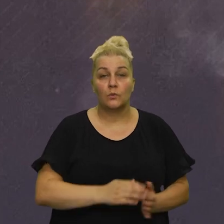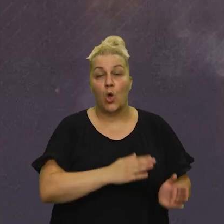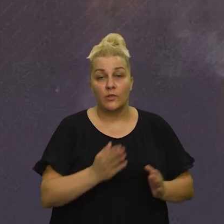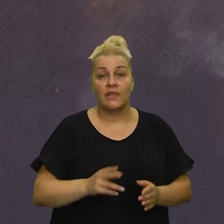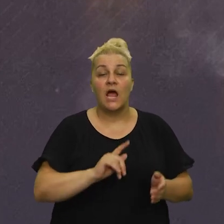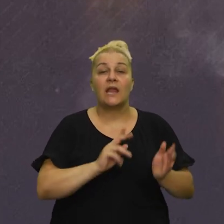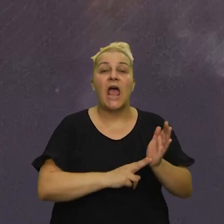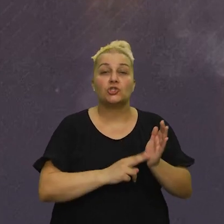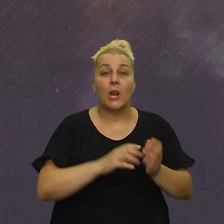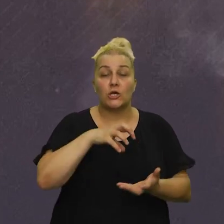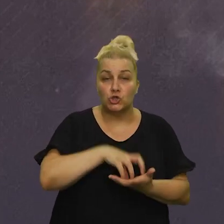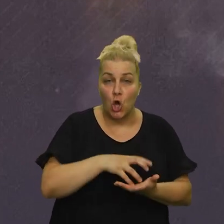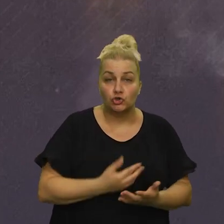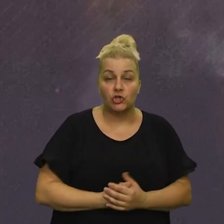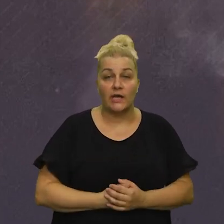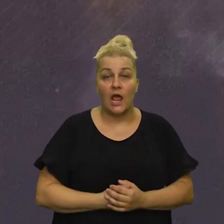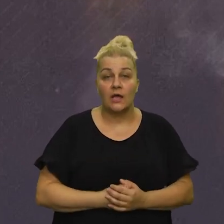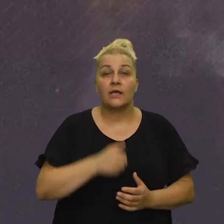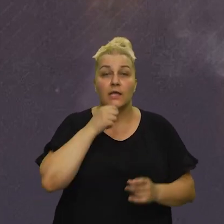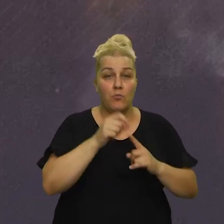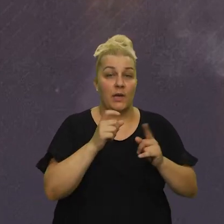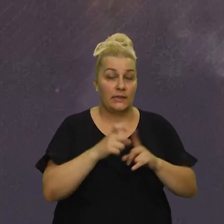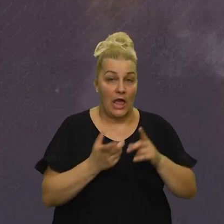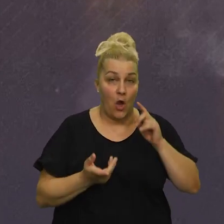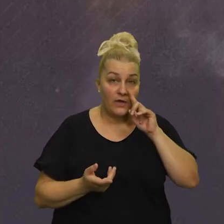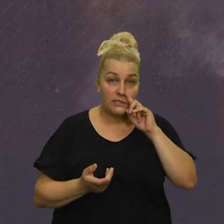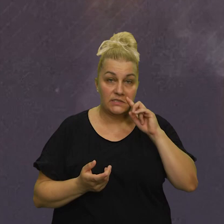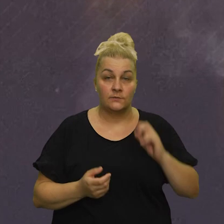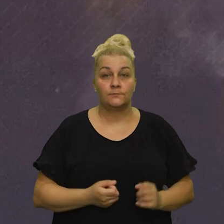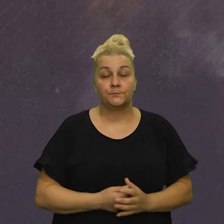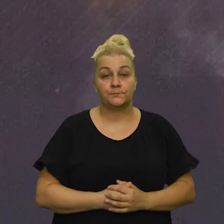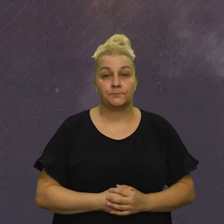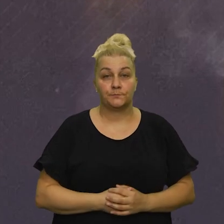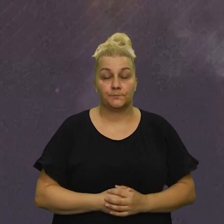stožera i PD-ovac i sisovac.